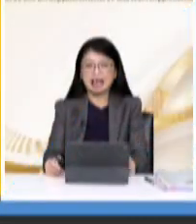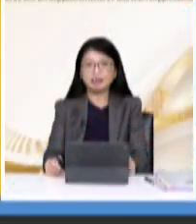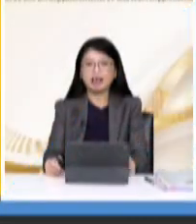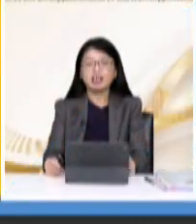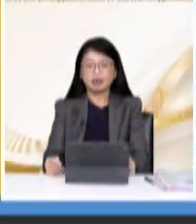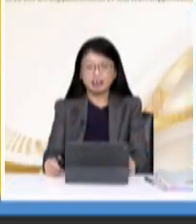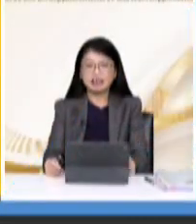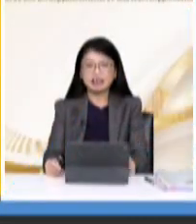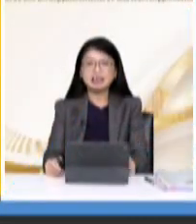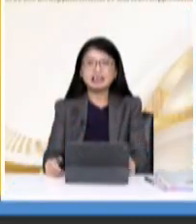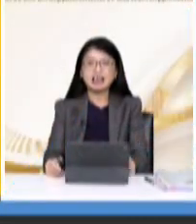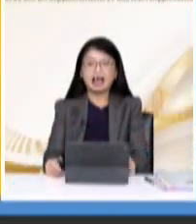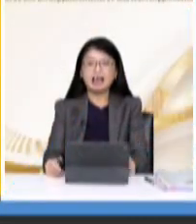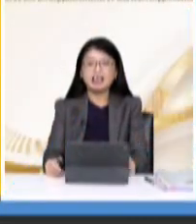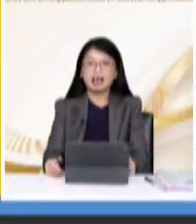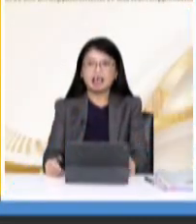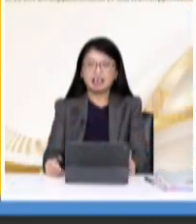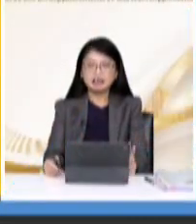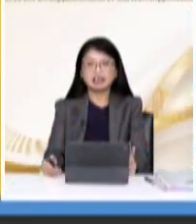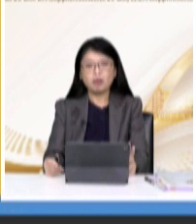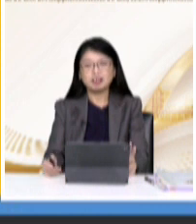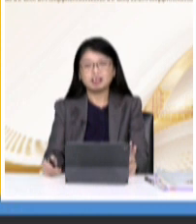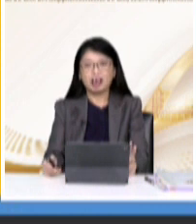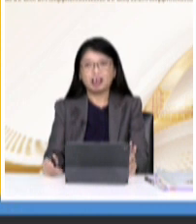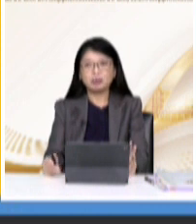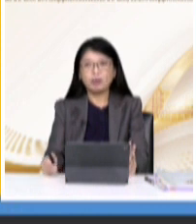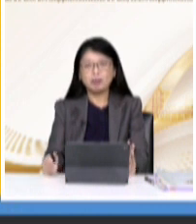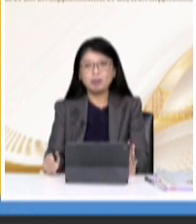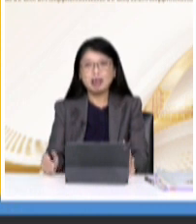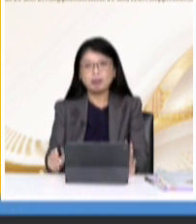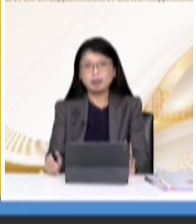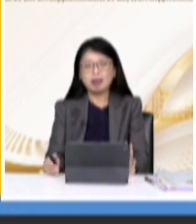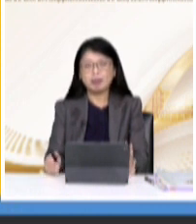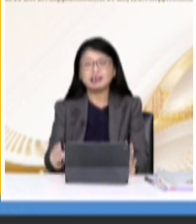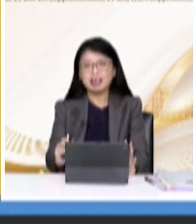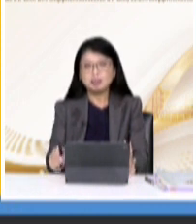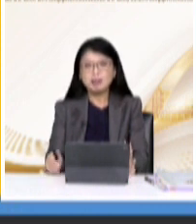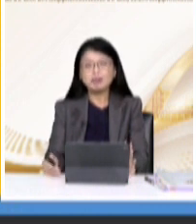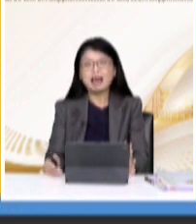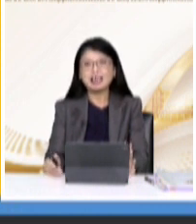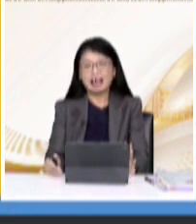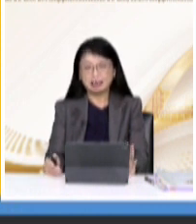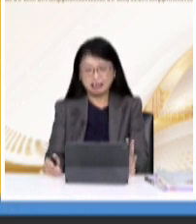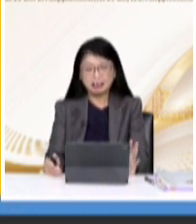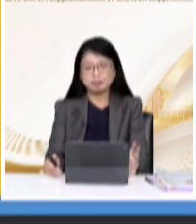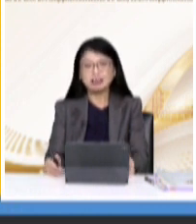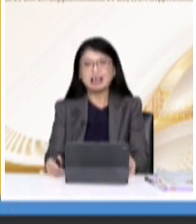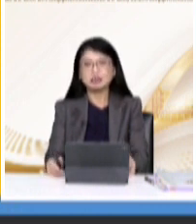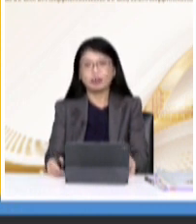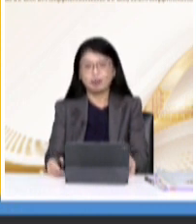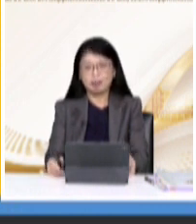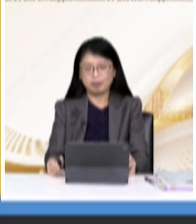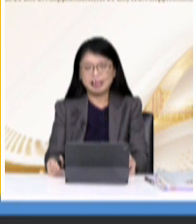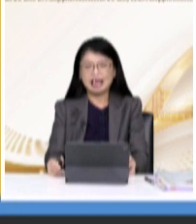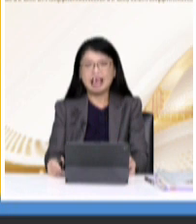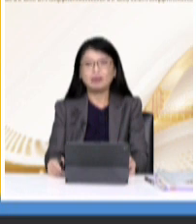การแล้วเนี่ยกรณีเช่นนี้นะคะท่านจะต้องตัวผู้มีอำนาจเปรียบเทียบปรับเนี่ยท่านไม่มีอำนาจในการที่จะดำเนินการในส่วน